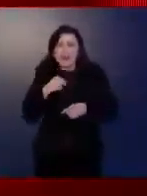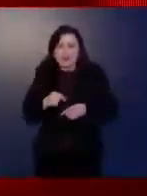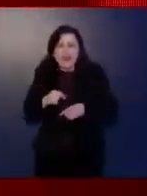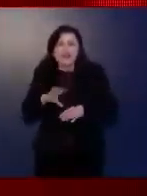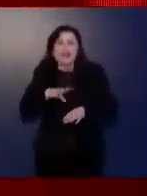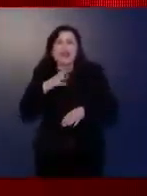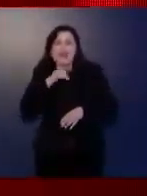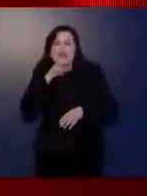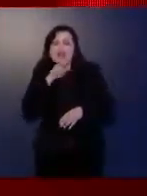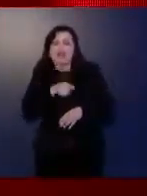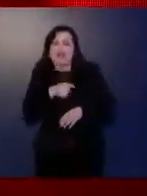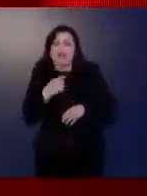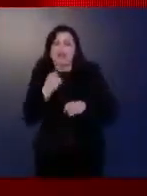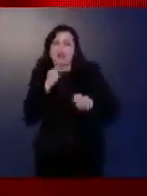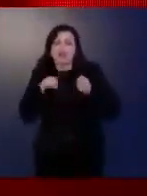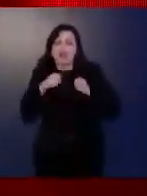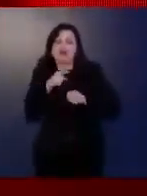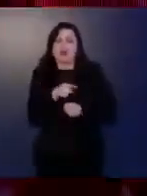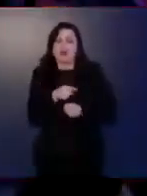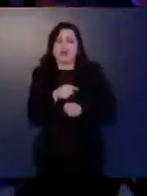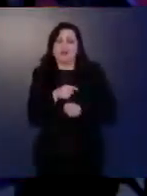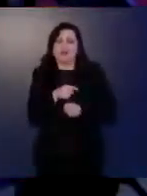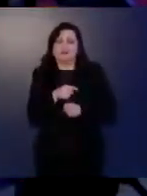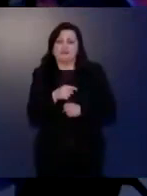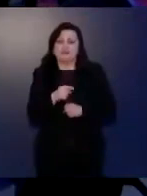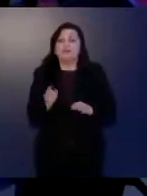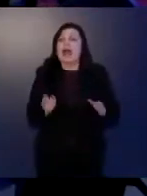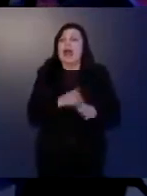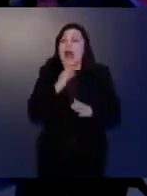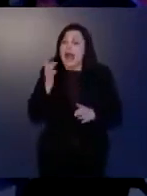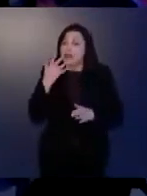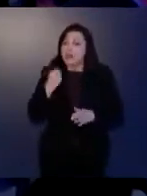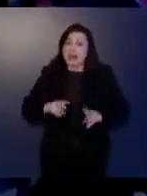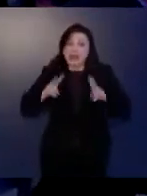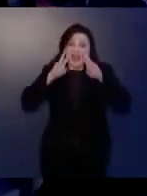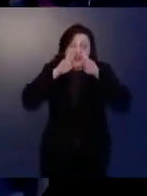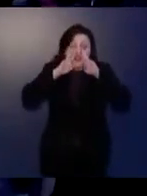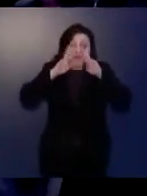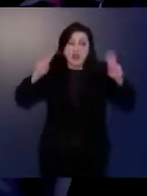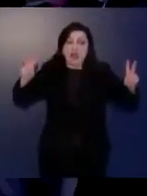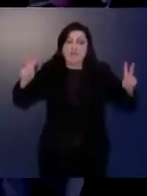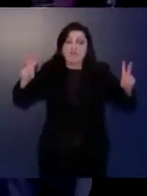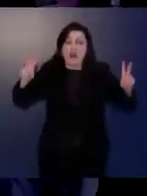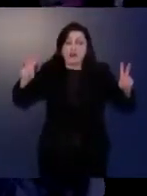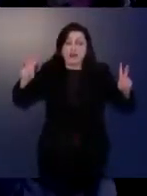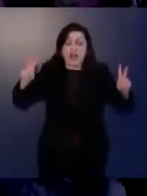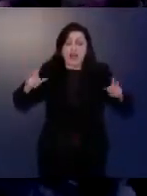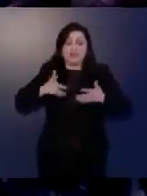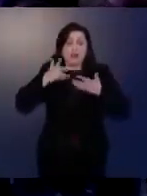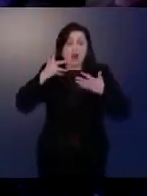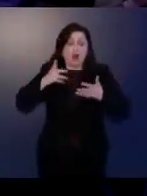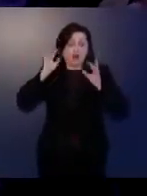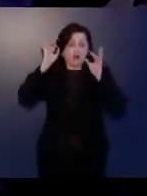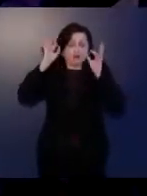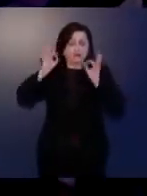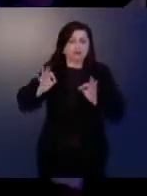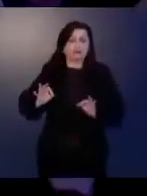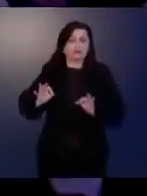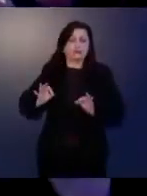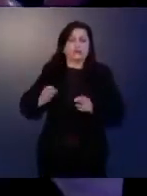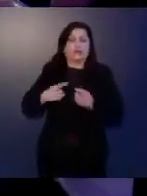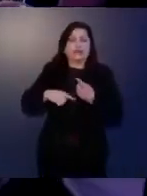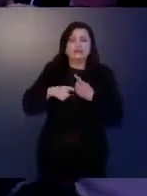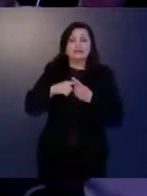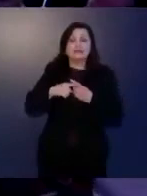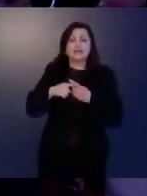τέτοιες προσπάθειες. Αν υπάρξει διαφάνεια και λογοδοσία και παρακολούθηση